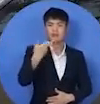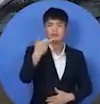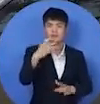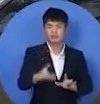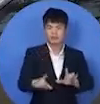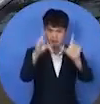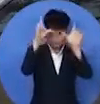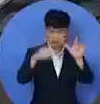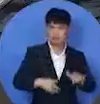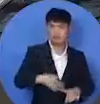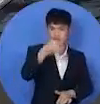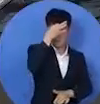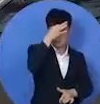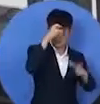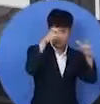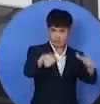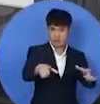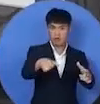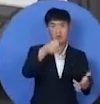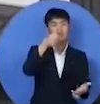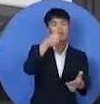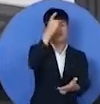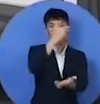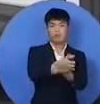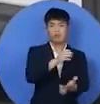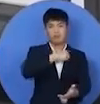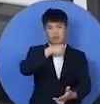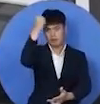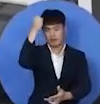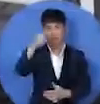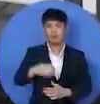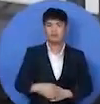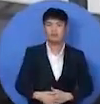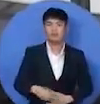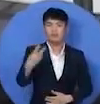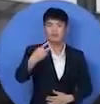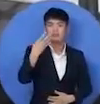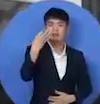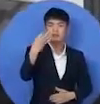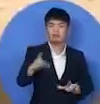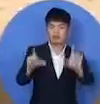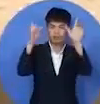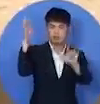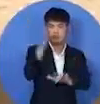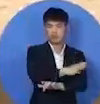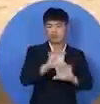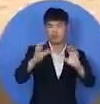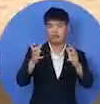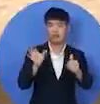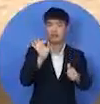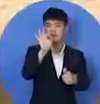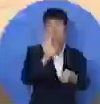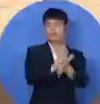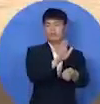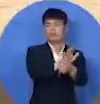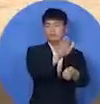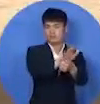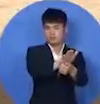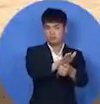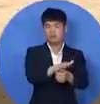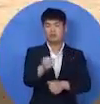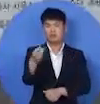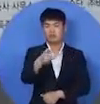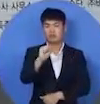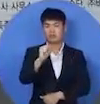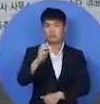2011년 국제과학비즈니스벨트 사업의 기능지구로 지정되었으며 2014년부터 국비 지원을 받아 과학기술 사업화를 위한